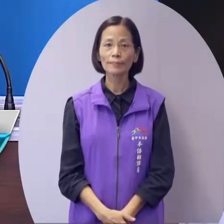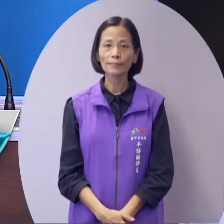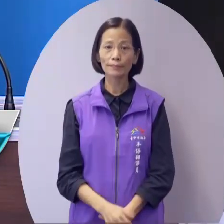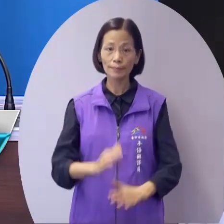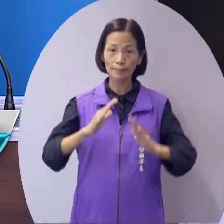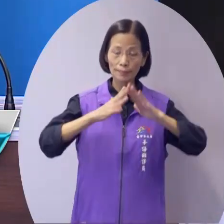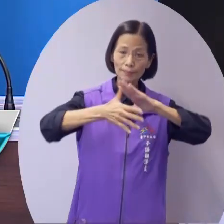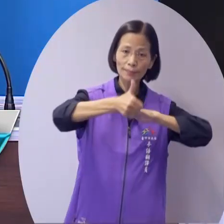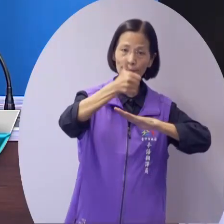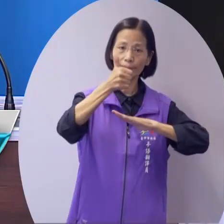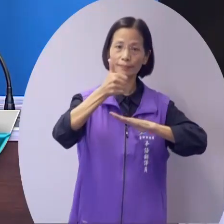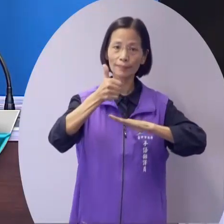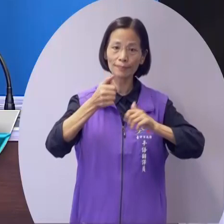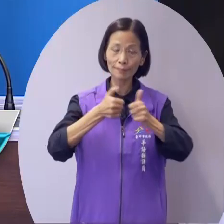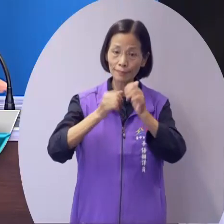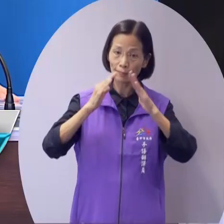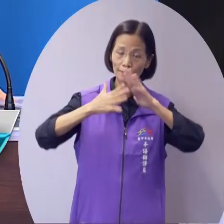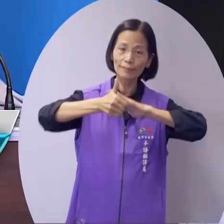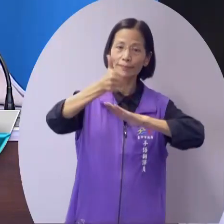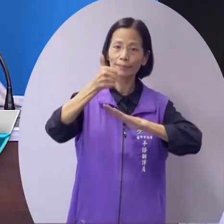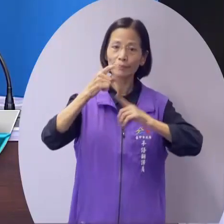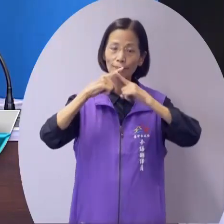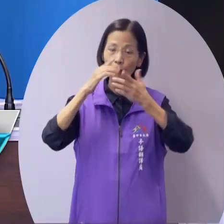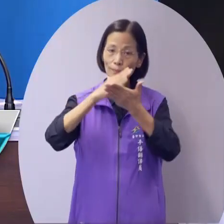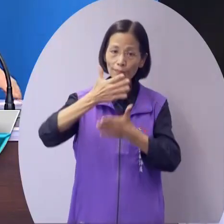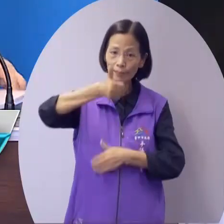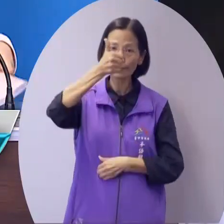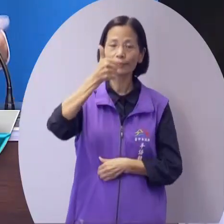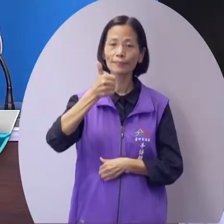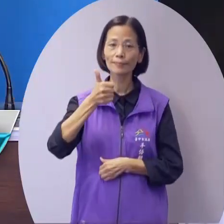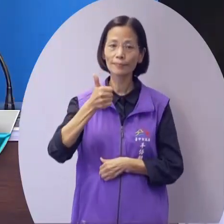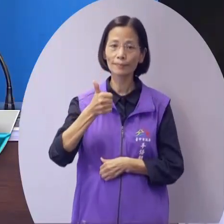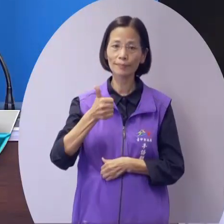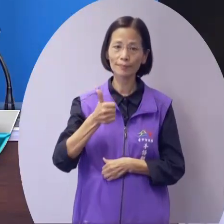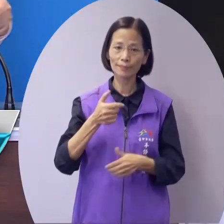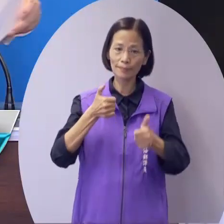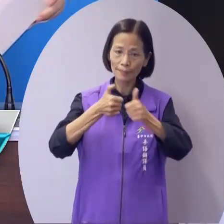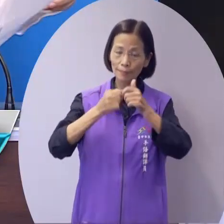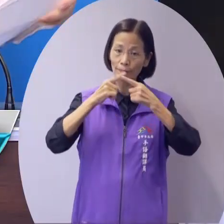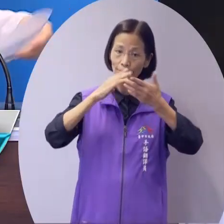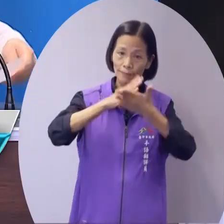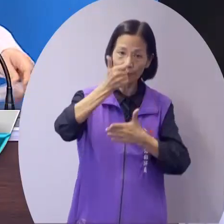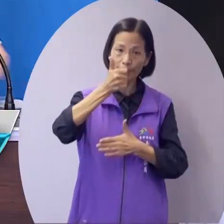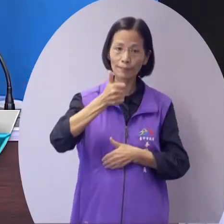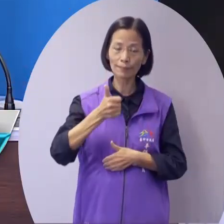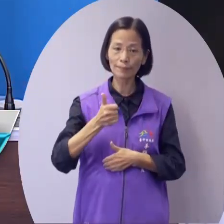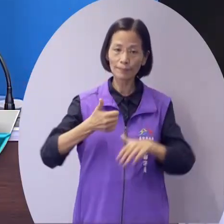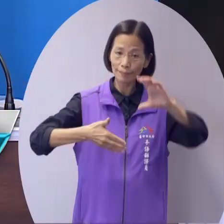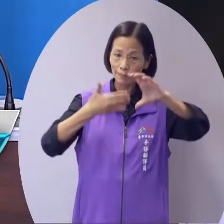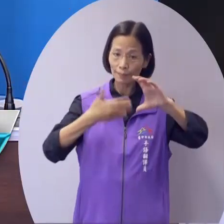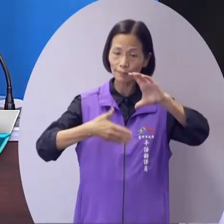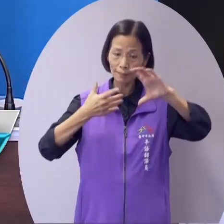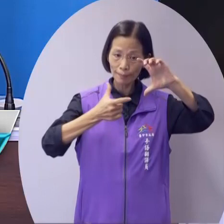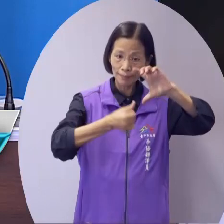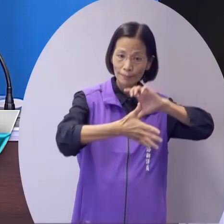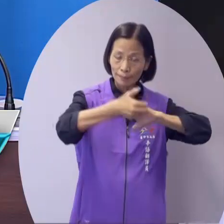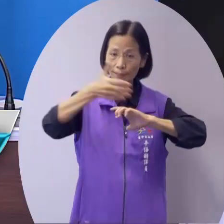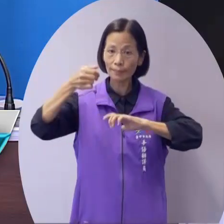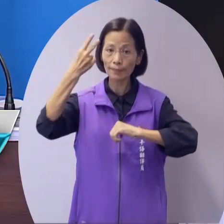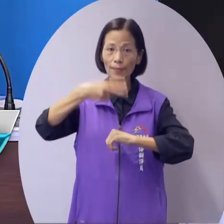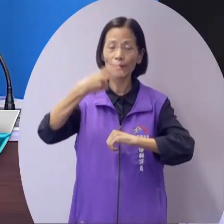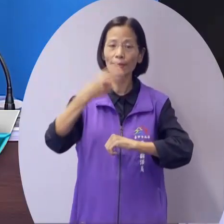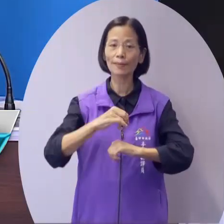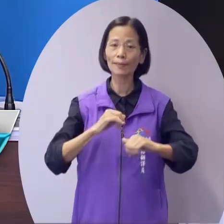市长、副市长、秘书长与副秘书长，还有各县上的各区区长，还